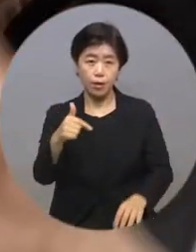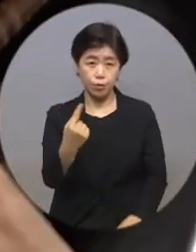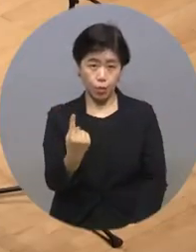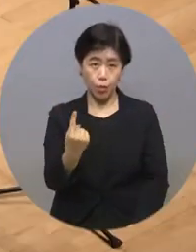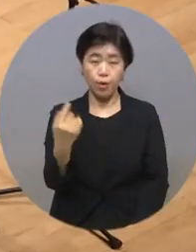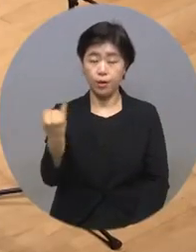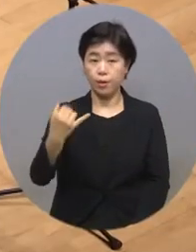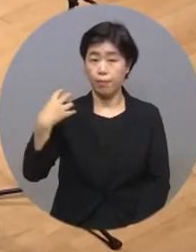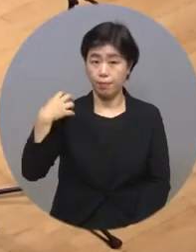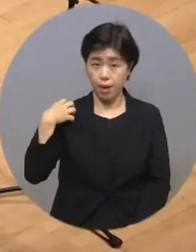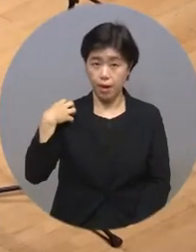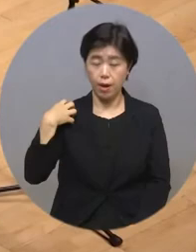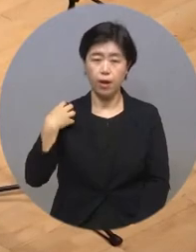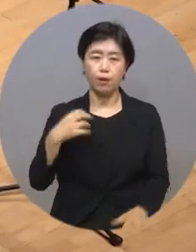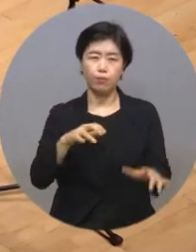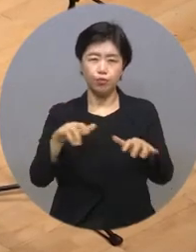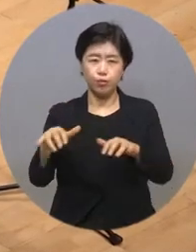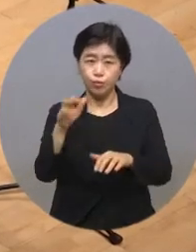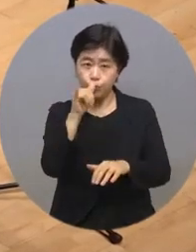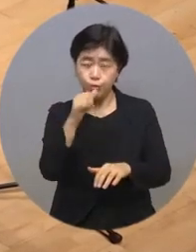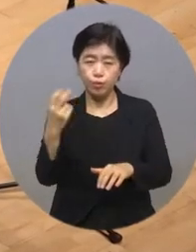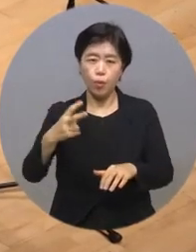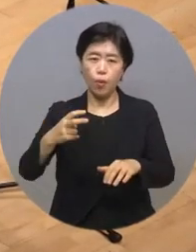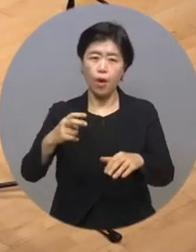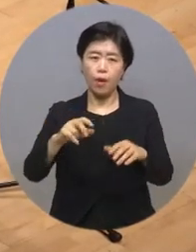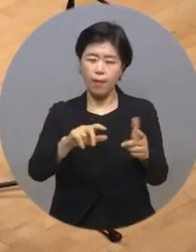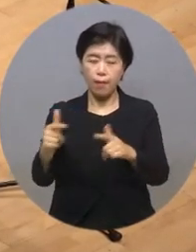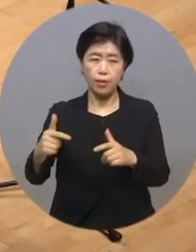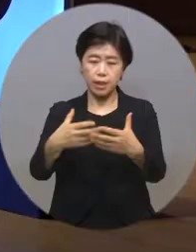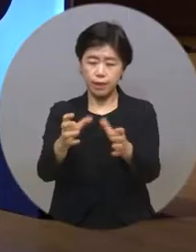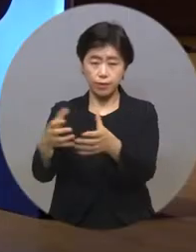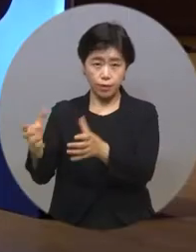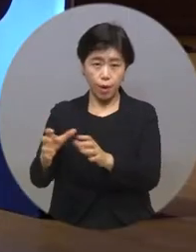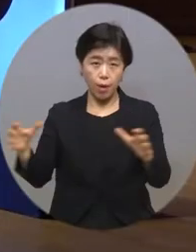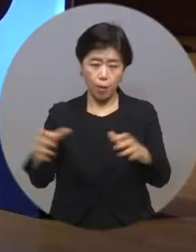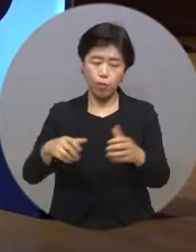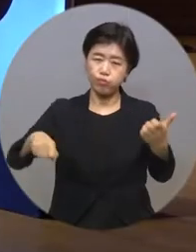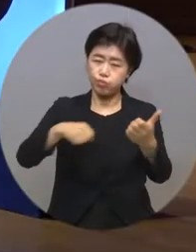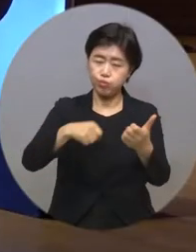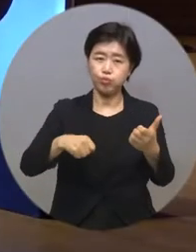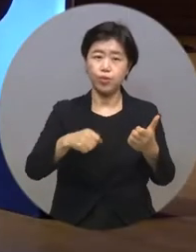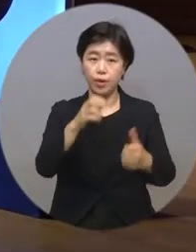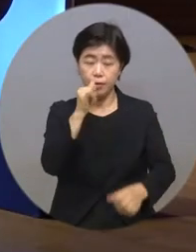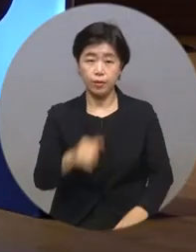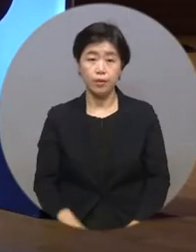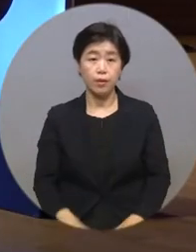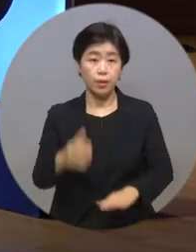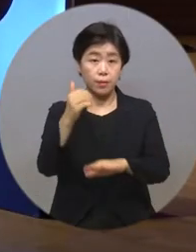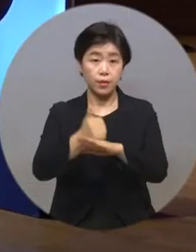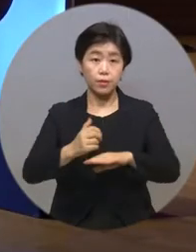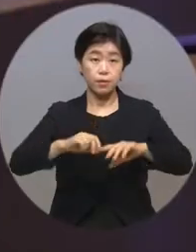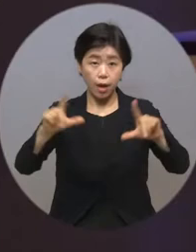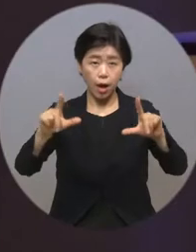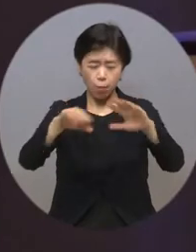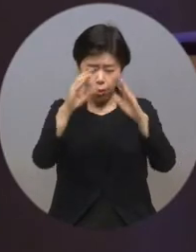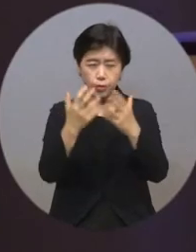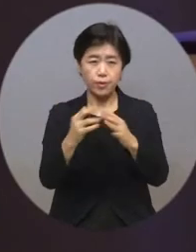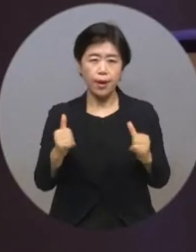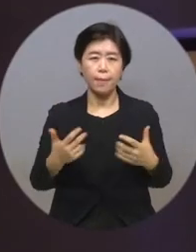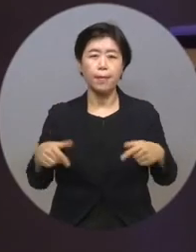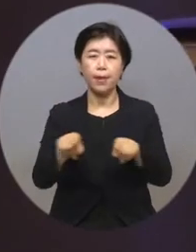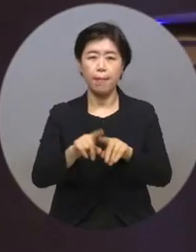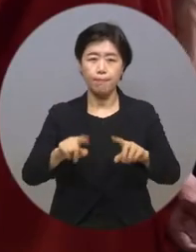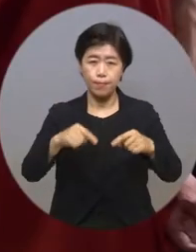콘서트와 국내 오페라단과 관현악 앙상블 데일리 콘서트가 열리고 마지막 날인 29일 전 출연진이 함께하는 폐막